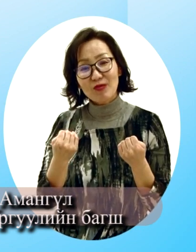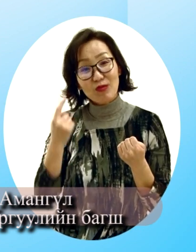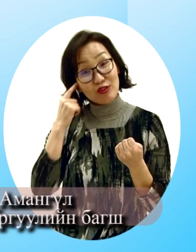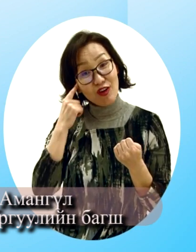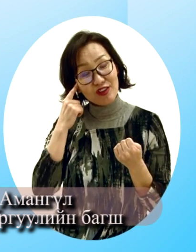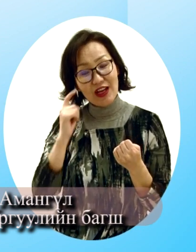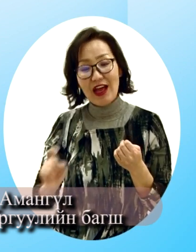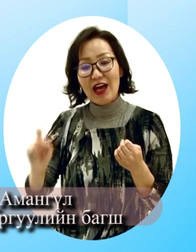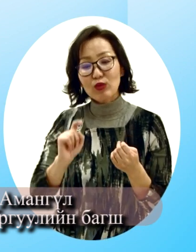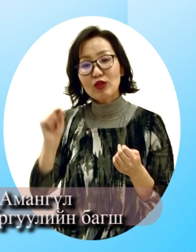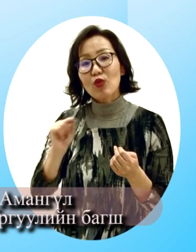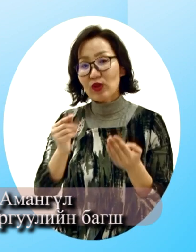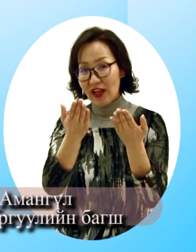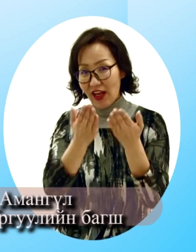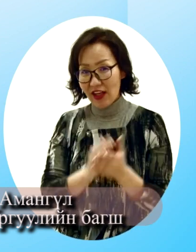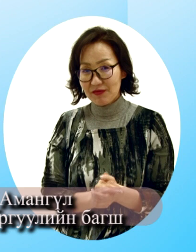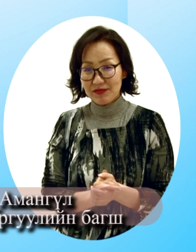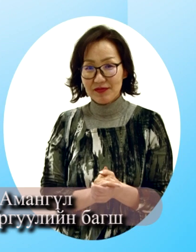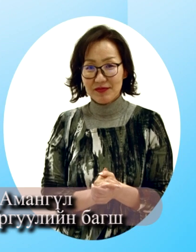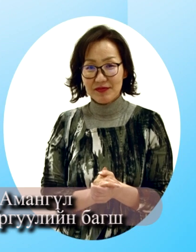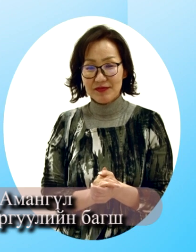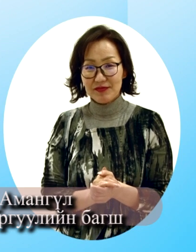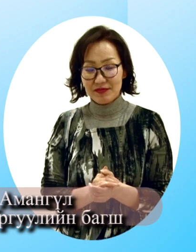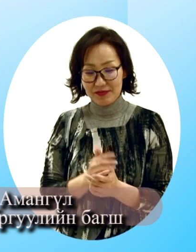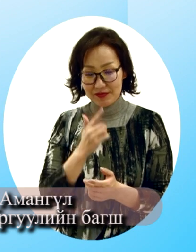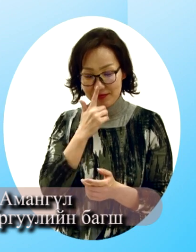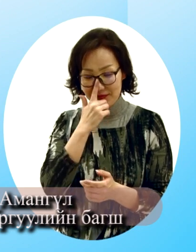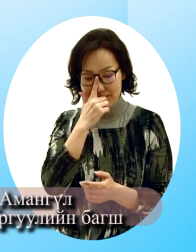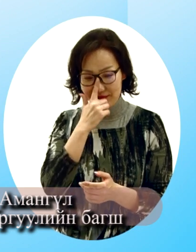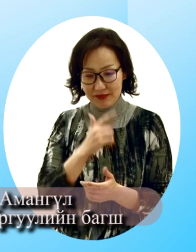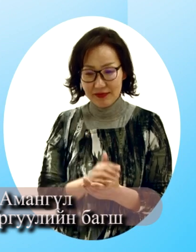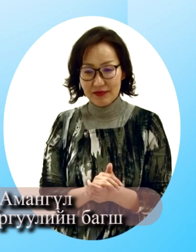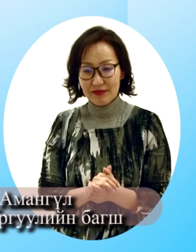Өздеріңді бағалап, жұлдызшамен сыйлай отырыңдар. Есеп 2.